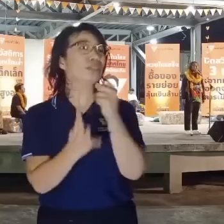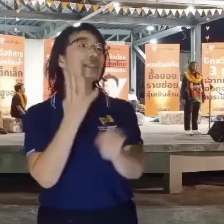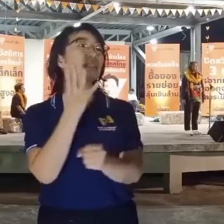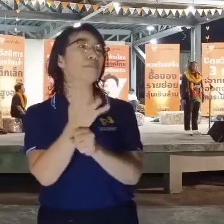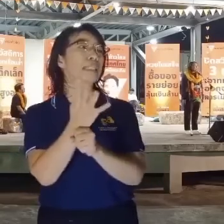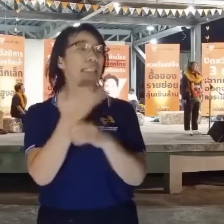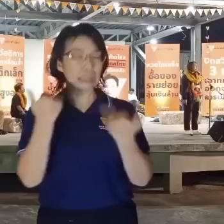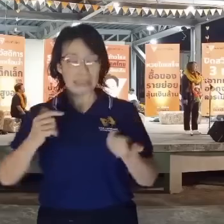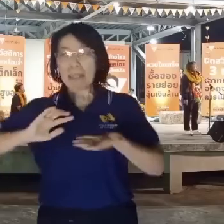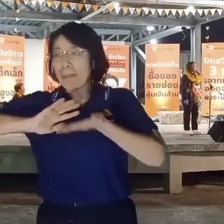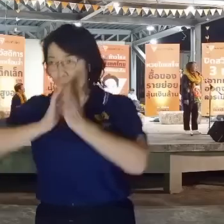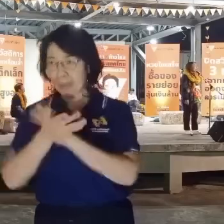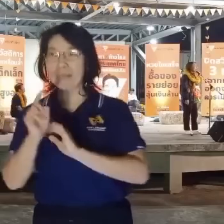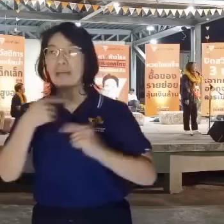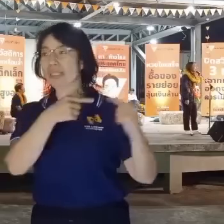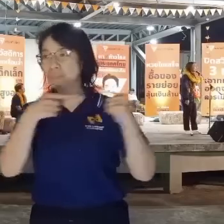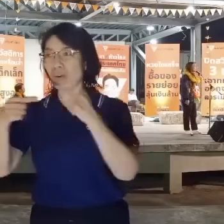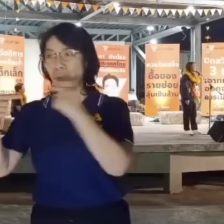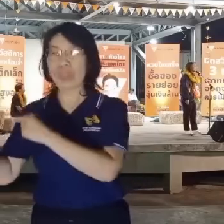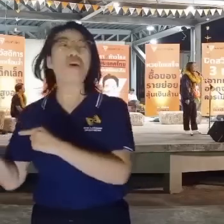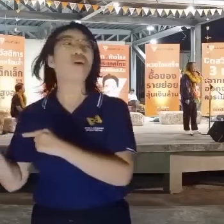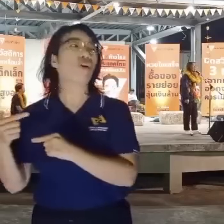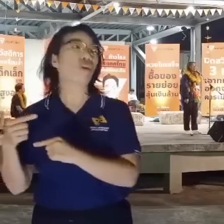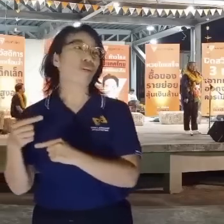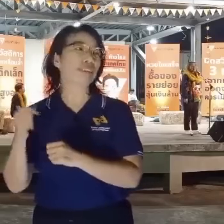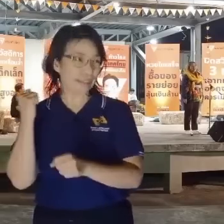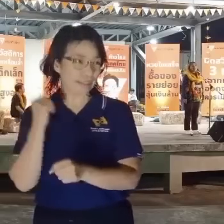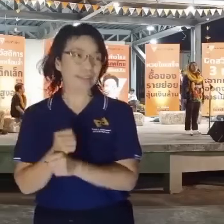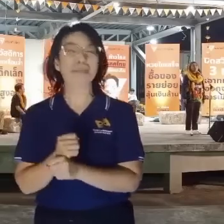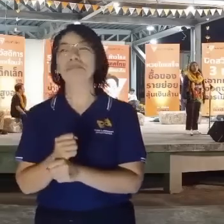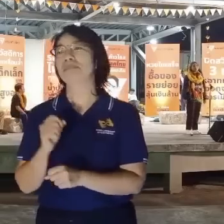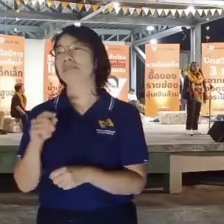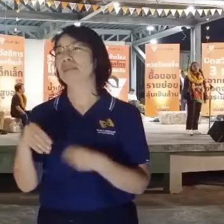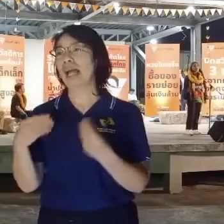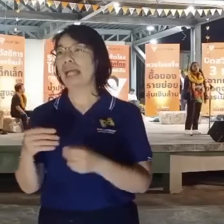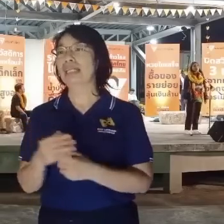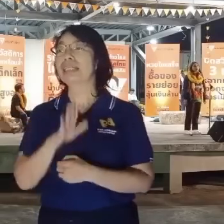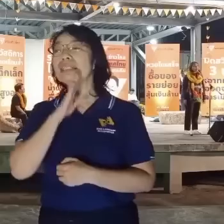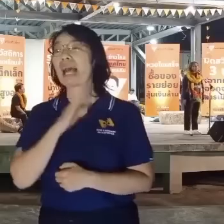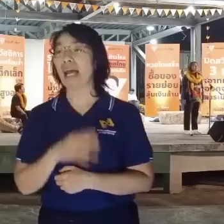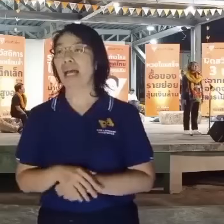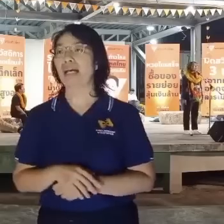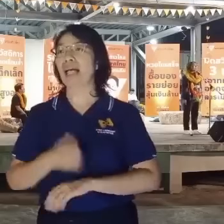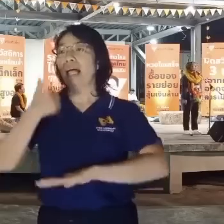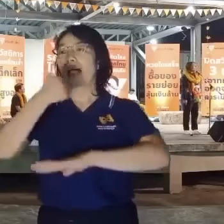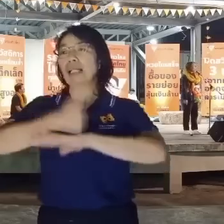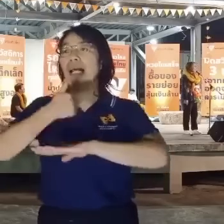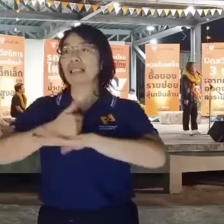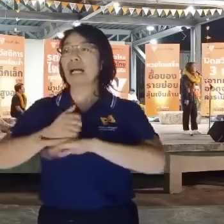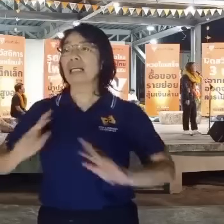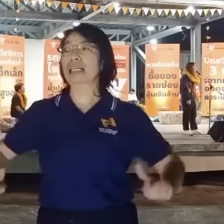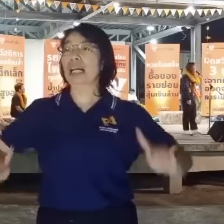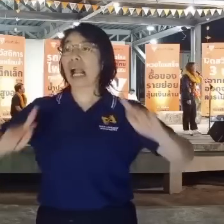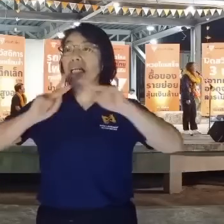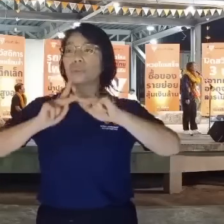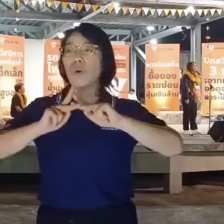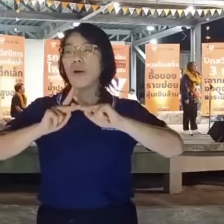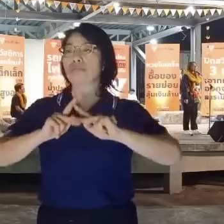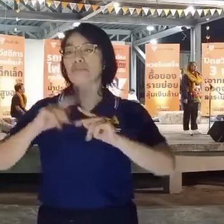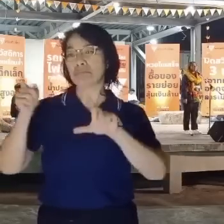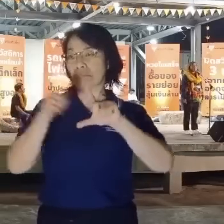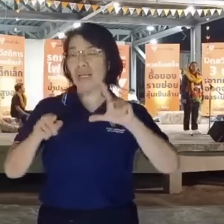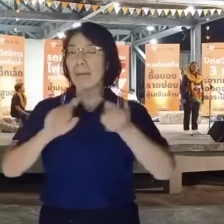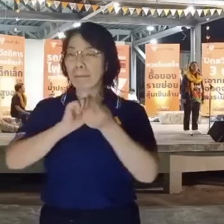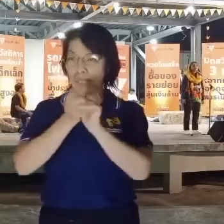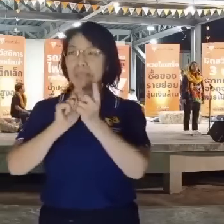เป็นสายลมแห่งการเปลี่ยนแปลงเมื่อเราเข้าไปในทำเนียบรัฐบาลและเมื่อรัฐมนตรีของพรรคก้าวไกลเดินเข้าไปในกระทรวงไหนสายลมแห่งการเปลี่